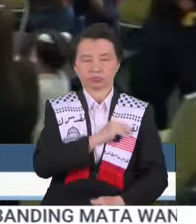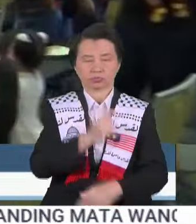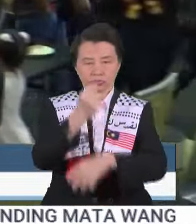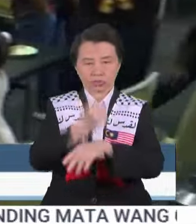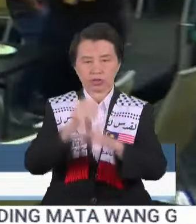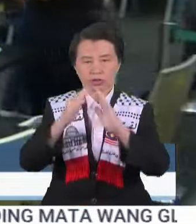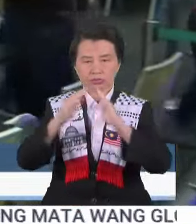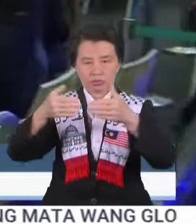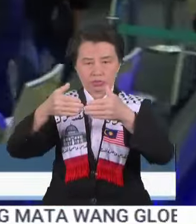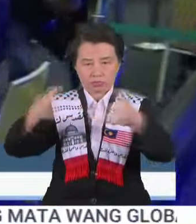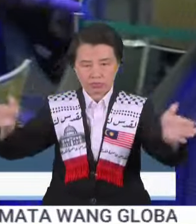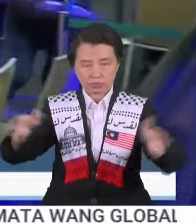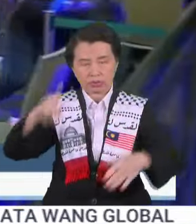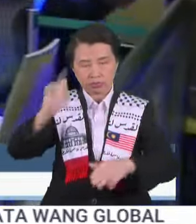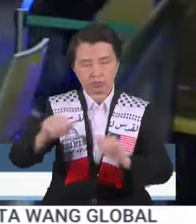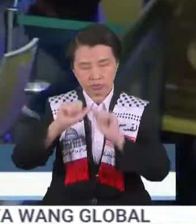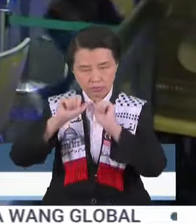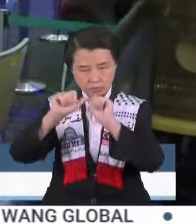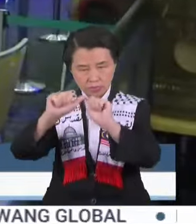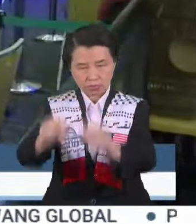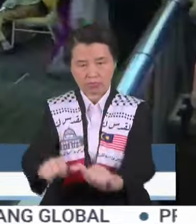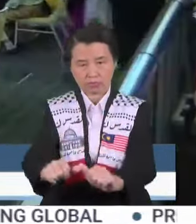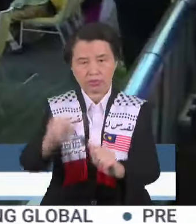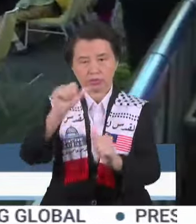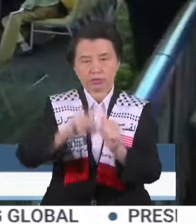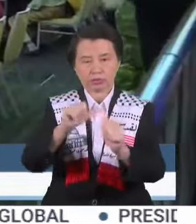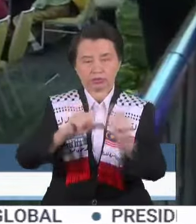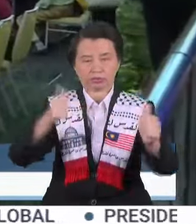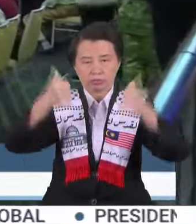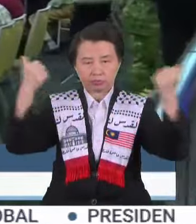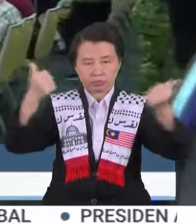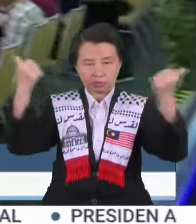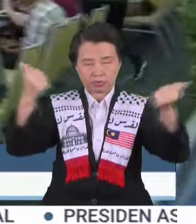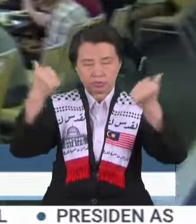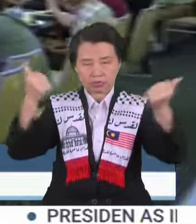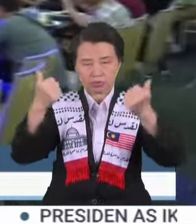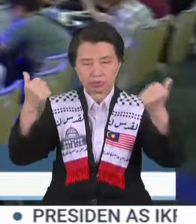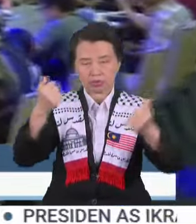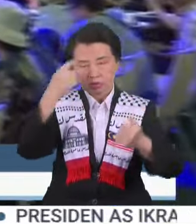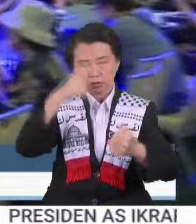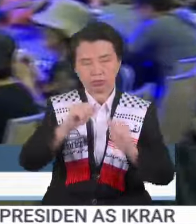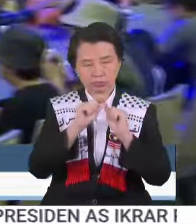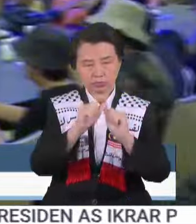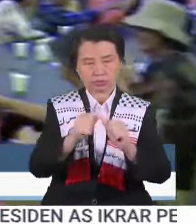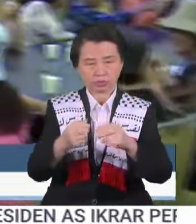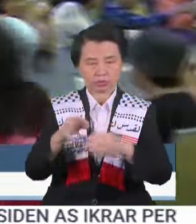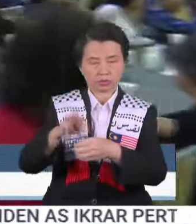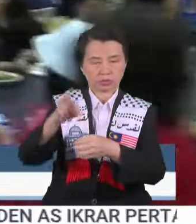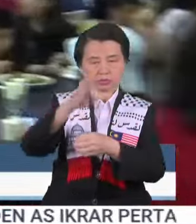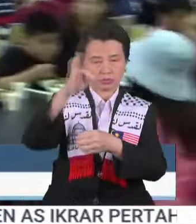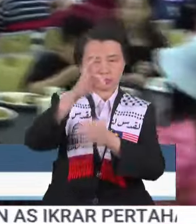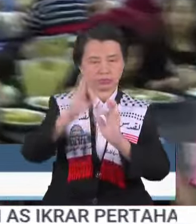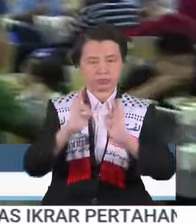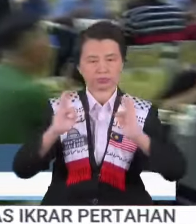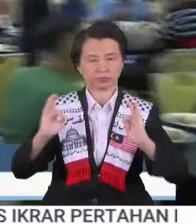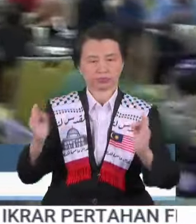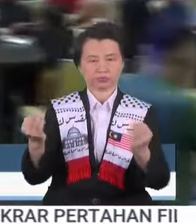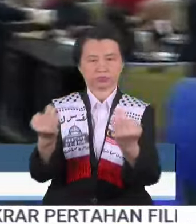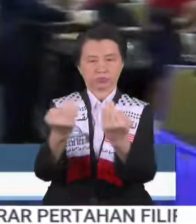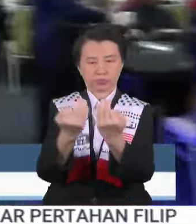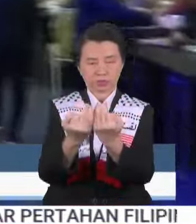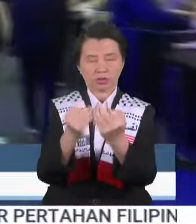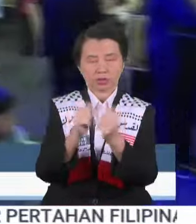rumah terbuka itu juga perlu diteruskan dalam setiap perayaan di negeri ini bagi mengekalkan semangat kekeluargaan yang